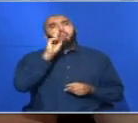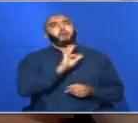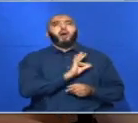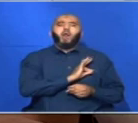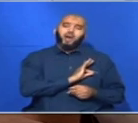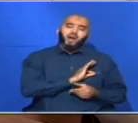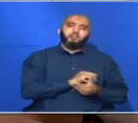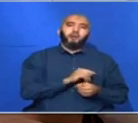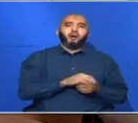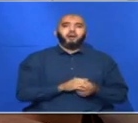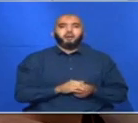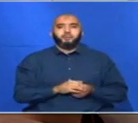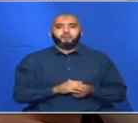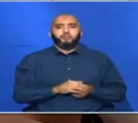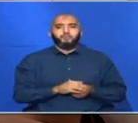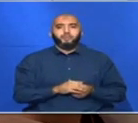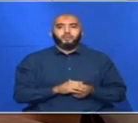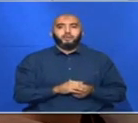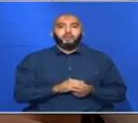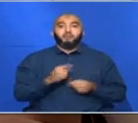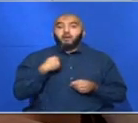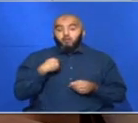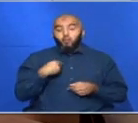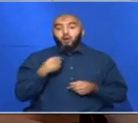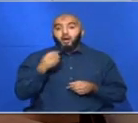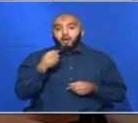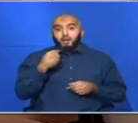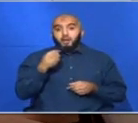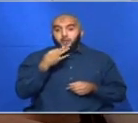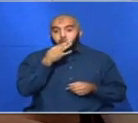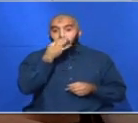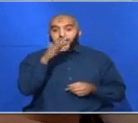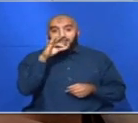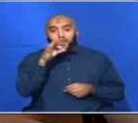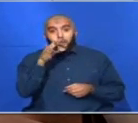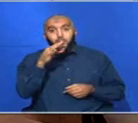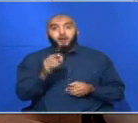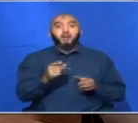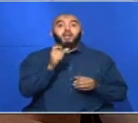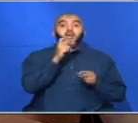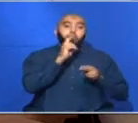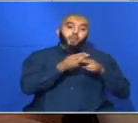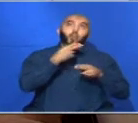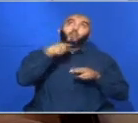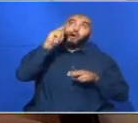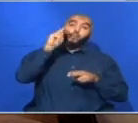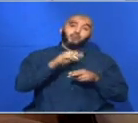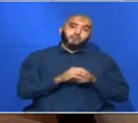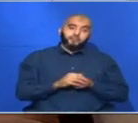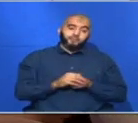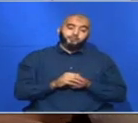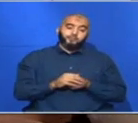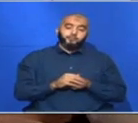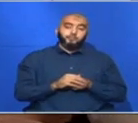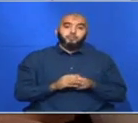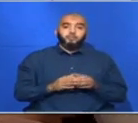الل- ولذلكم انتم ترون بانني ذكرته وانا اثني عليه ولذلكم ذكرا عند